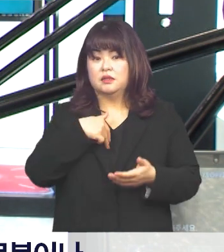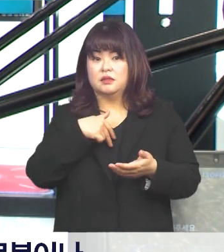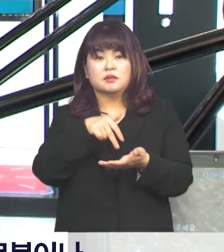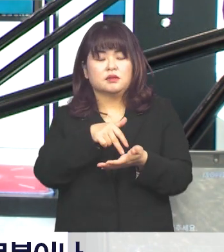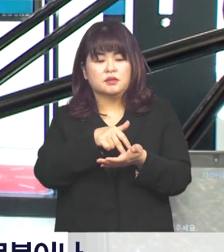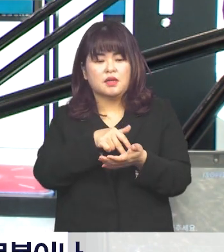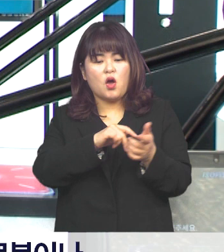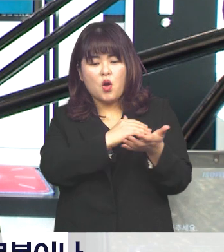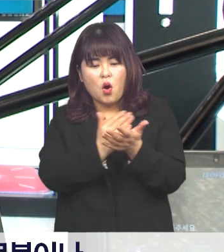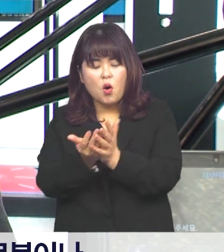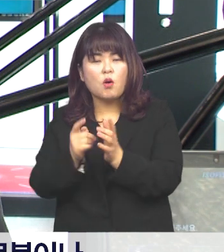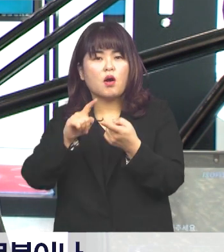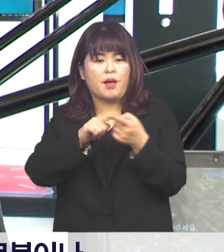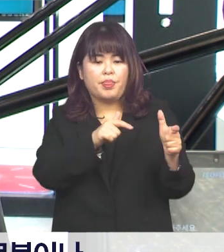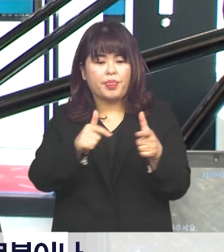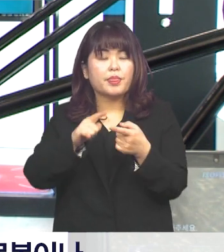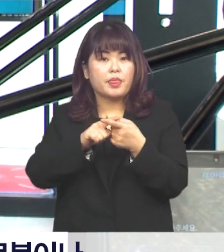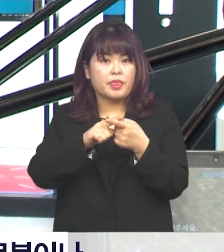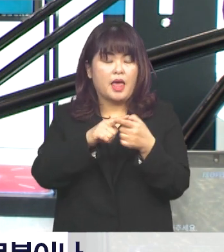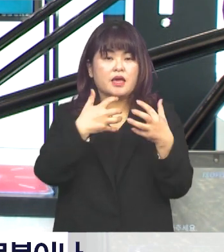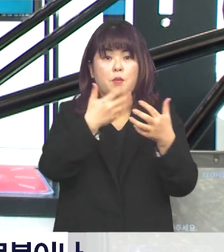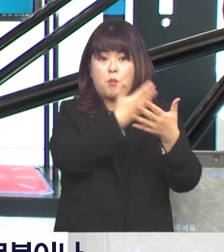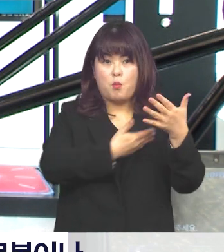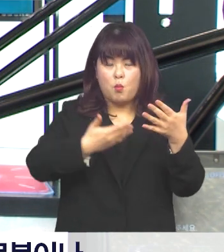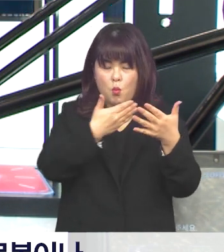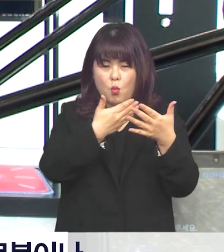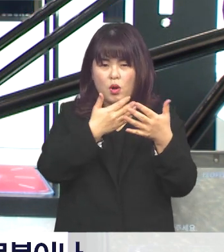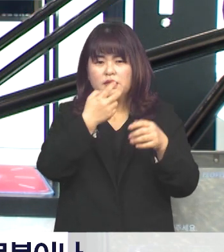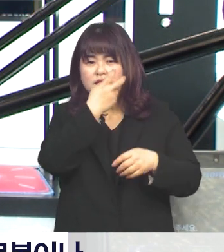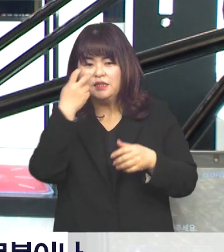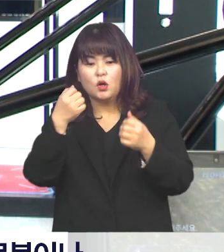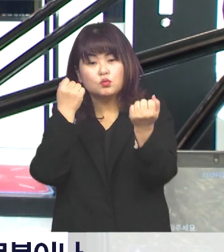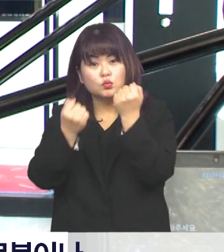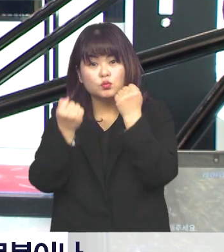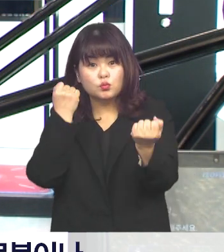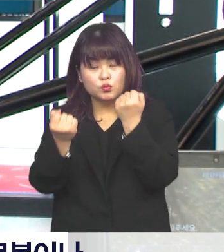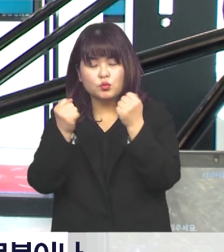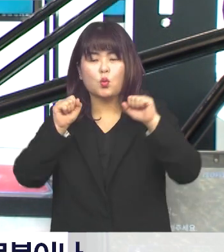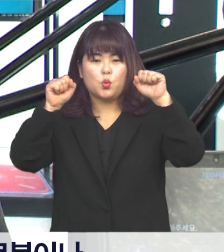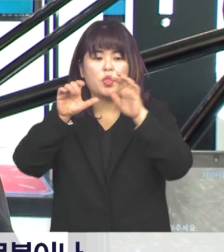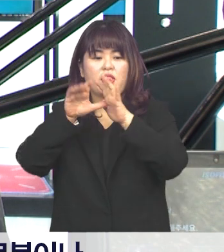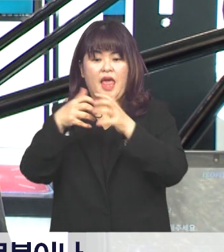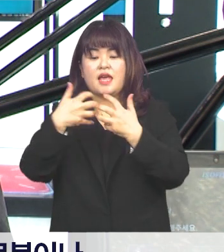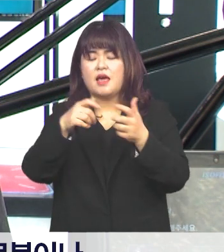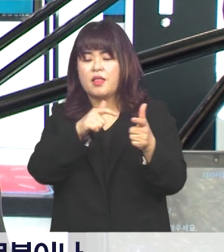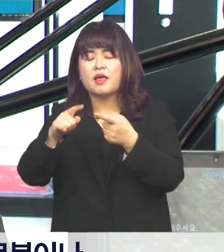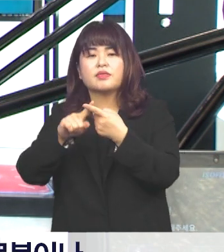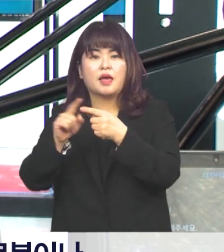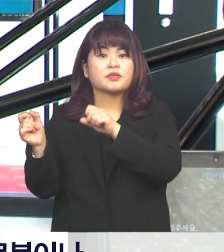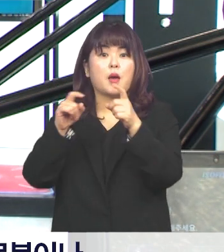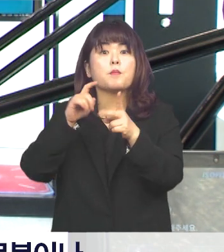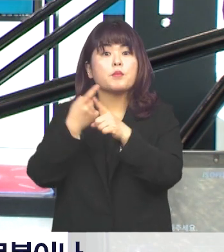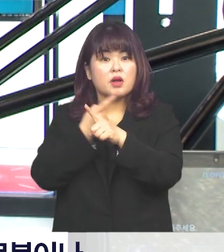각종 로봇이나 또 디지털 운동기구를 활용해서 재활